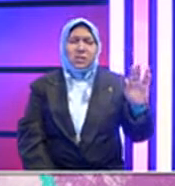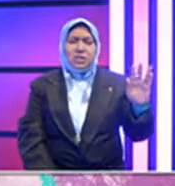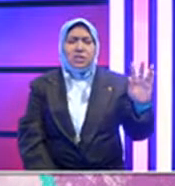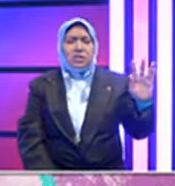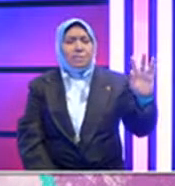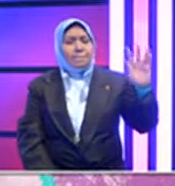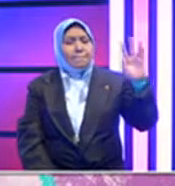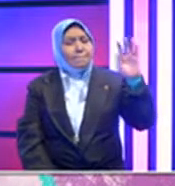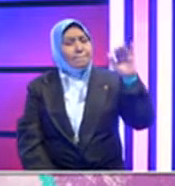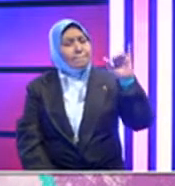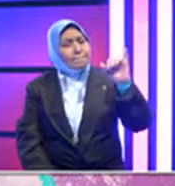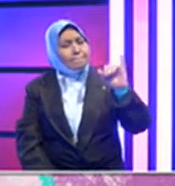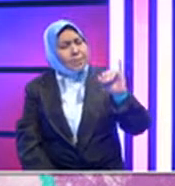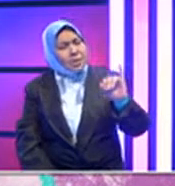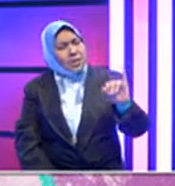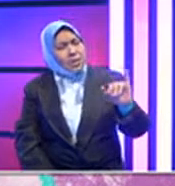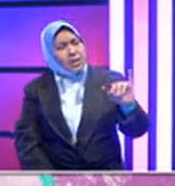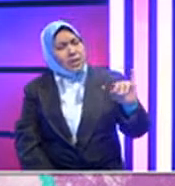positif mimpi